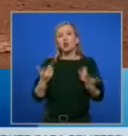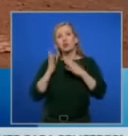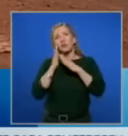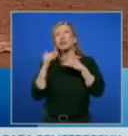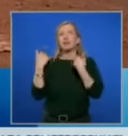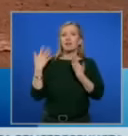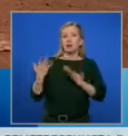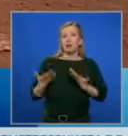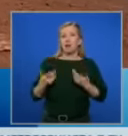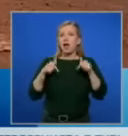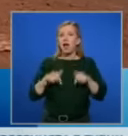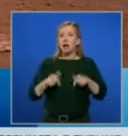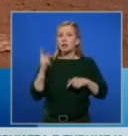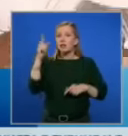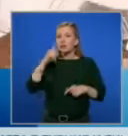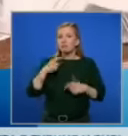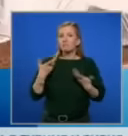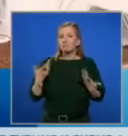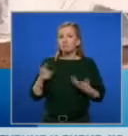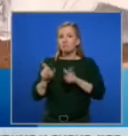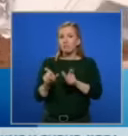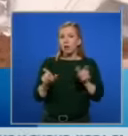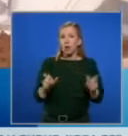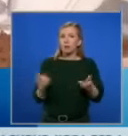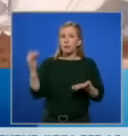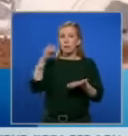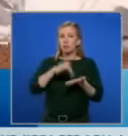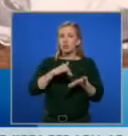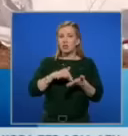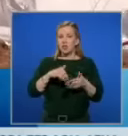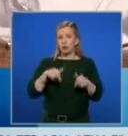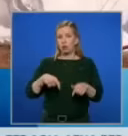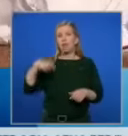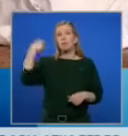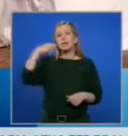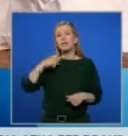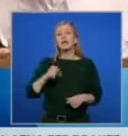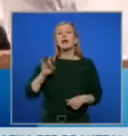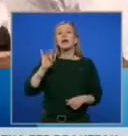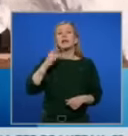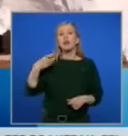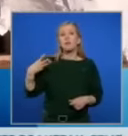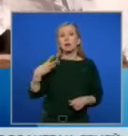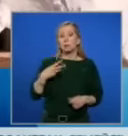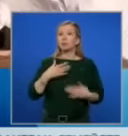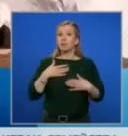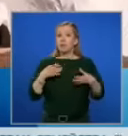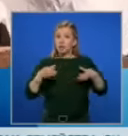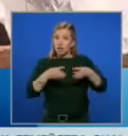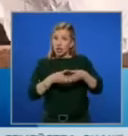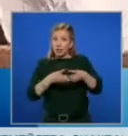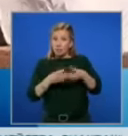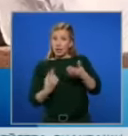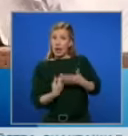открито. Днес хората бяха посетени и от турския президент Реджеп Тайип Ердоган. Нашият екип се